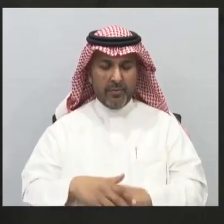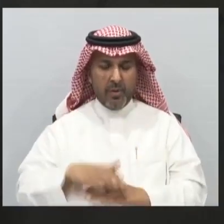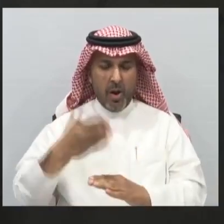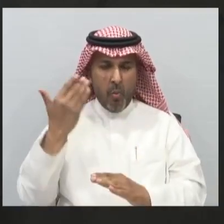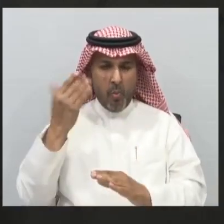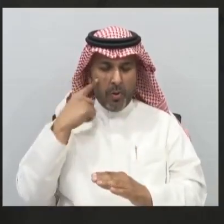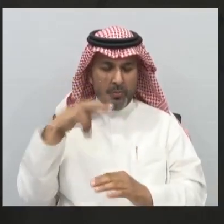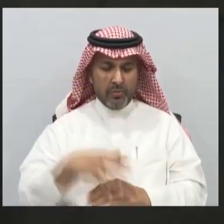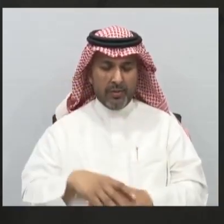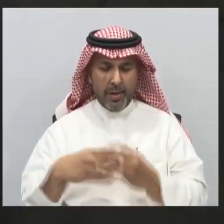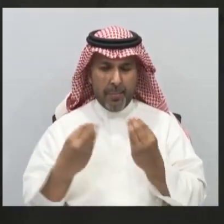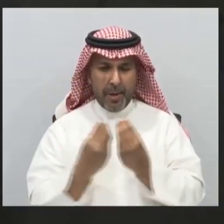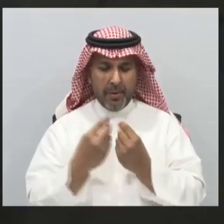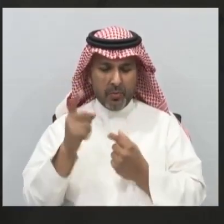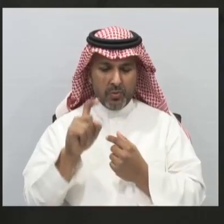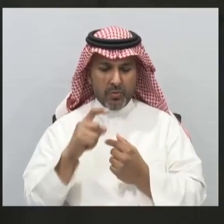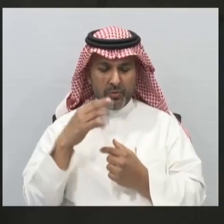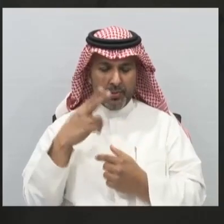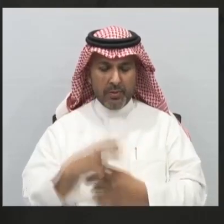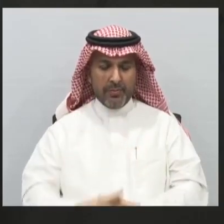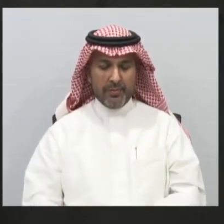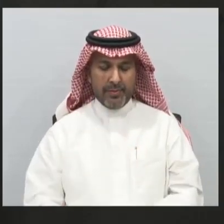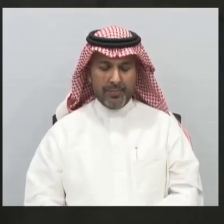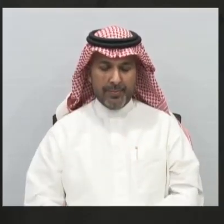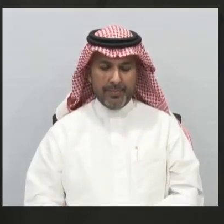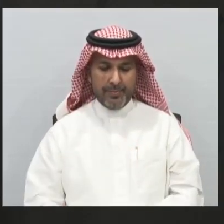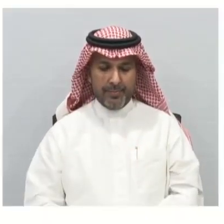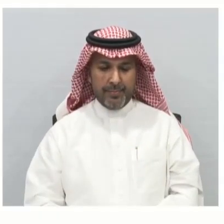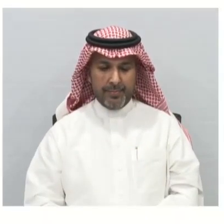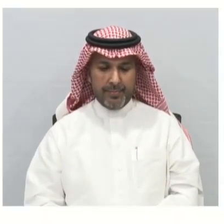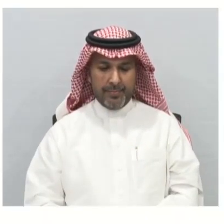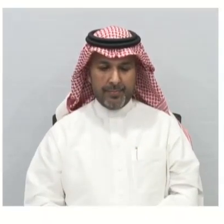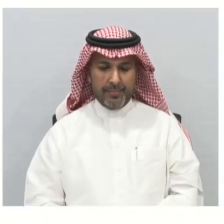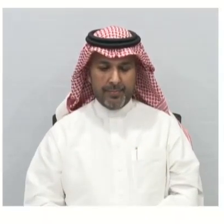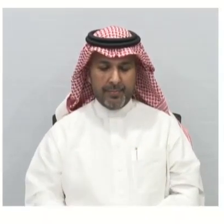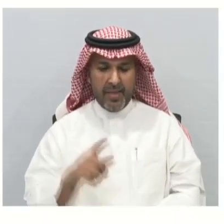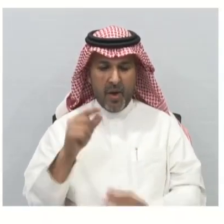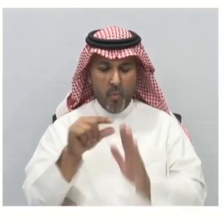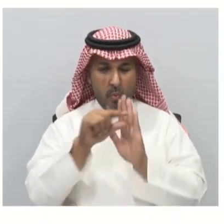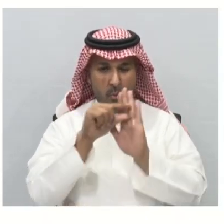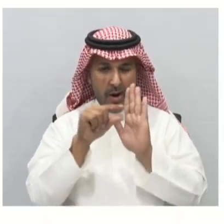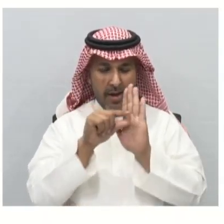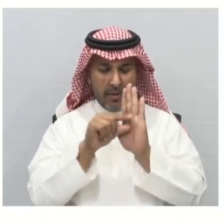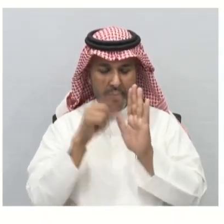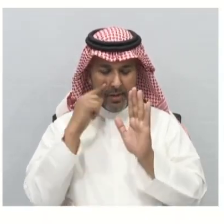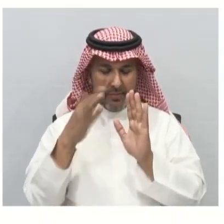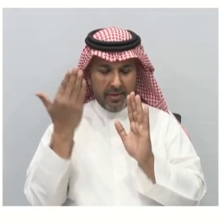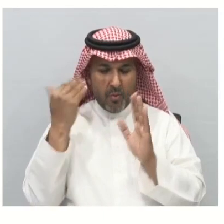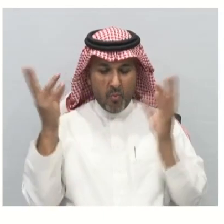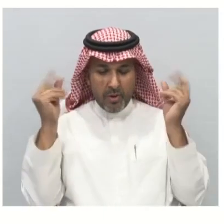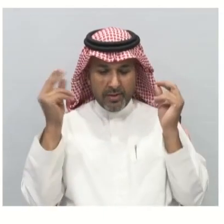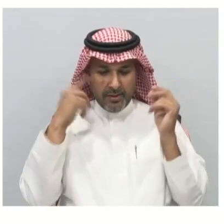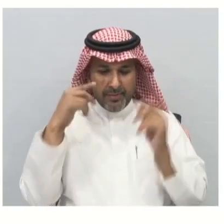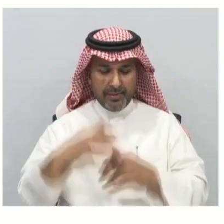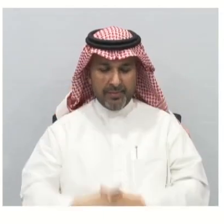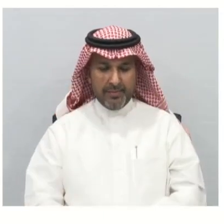بقبل فصل 11 وما قبله نبدا طبعا الفصل الحادي عشر هذه المواضيع اللي